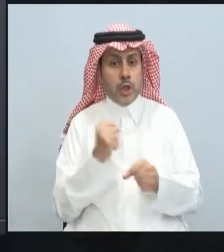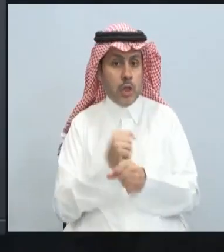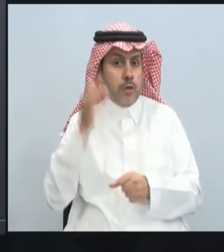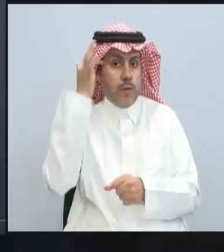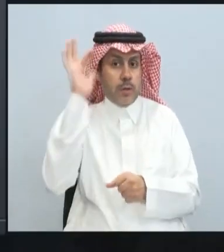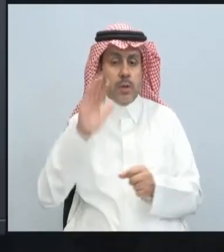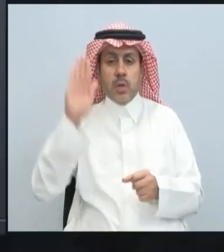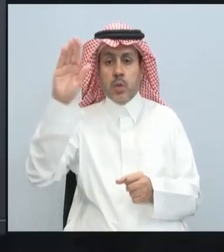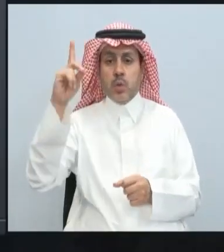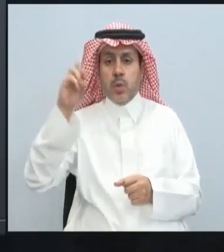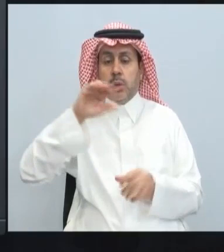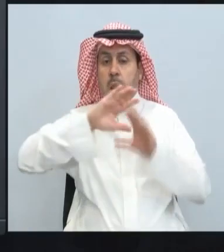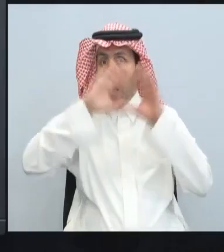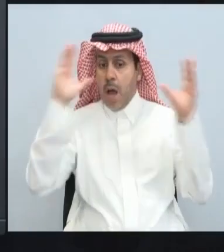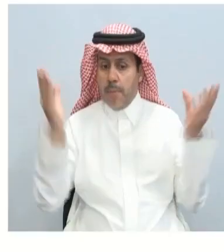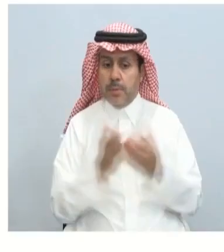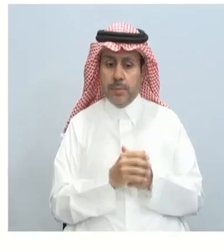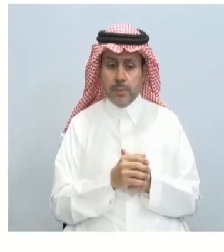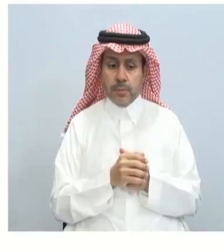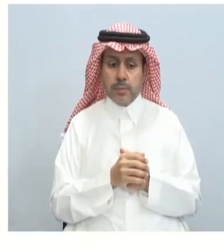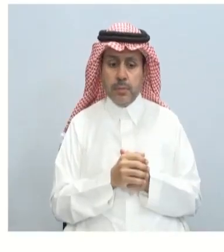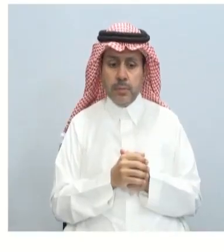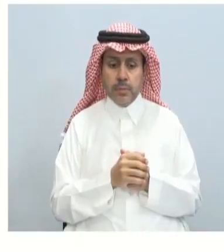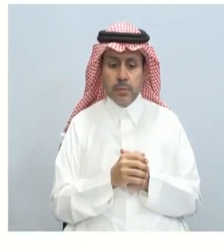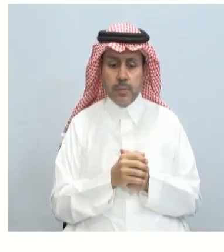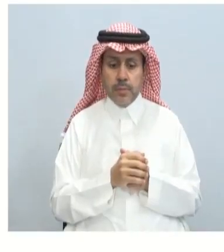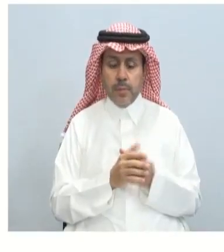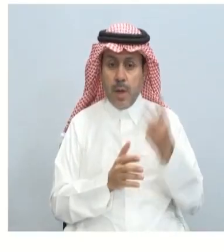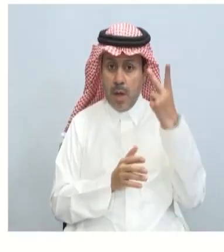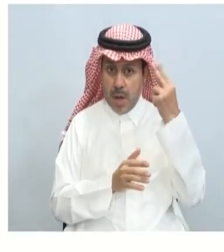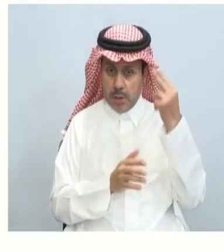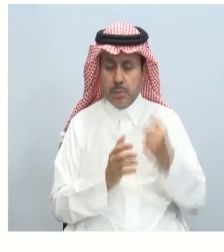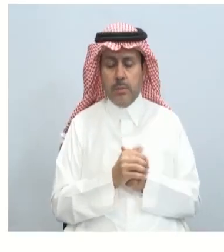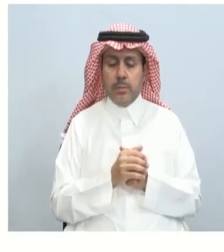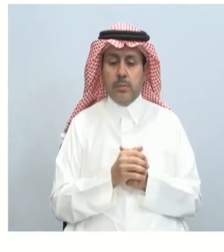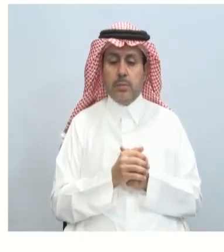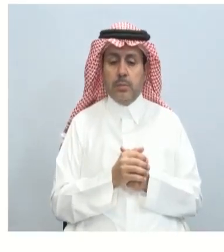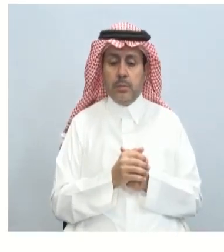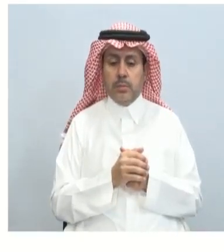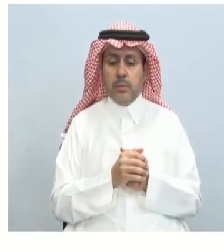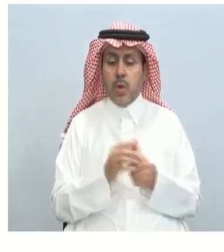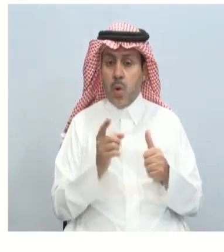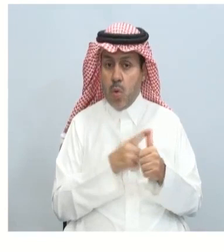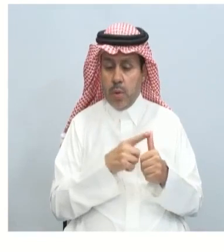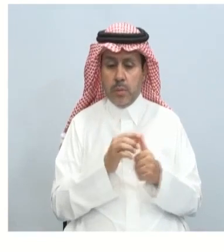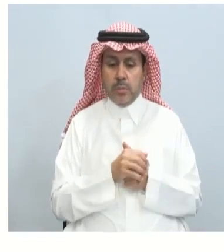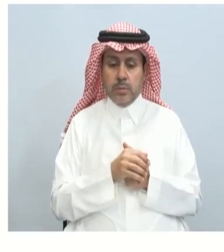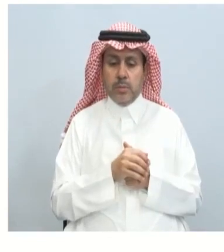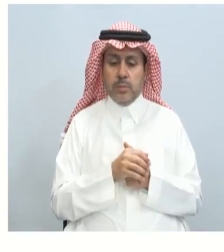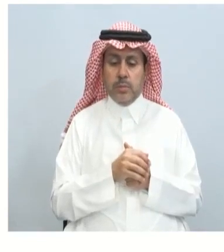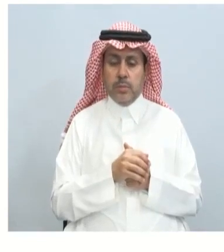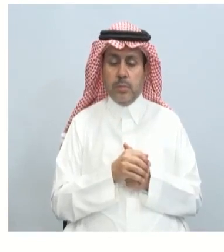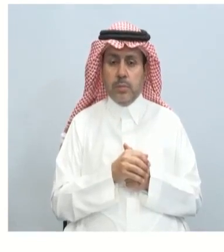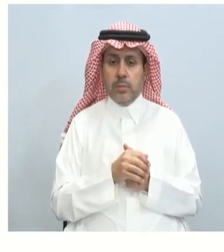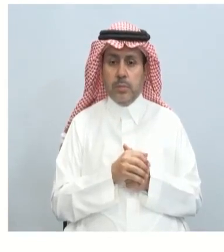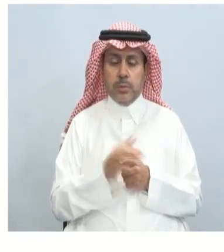لتصرفات الدوله للسلطه العامه فهنا الحاله الاولى وناخذها وهي ما هي